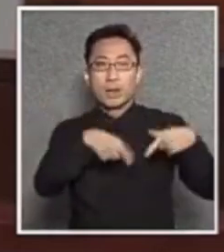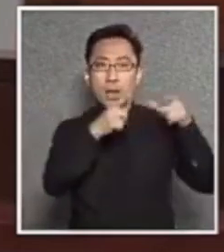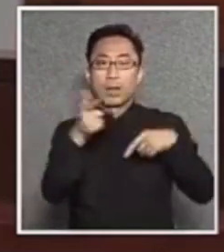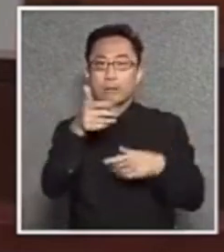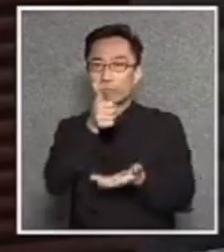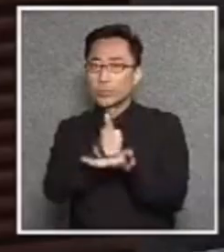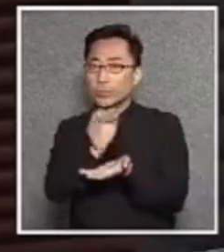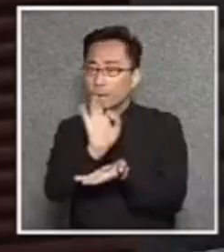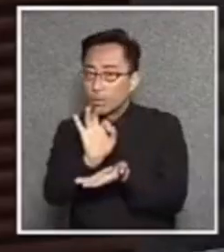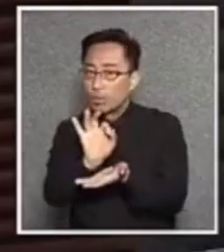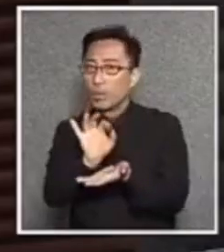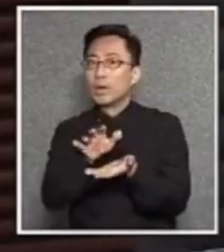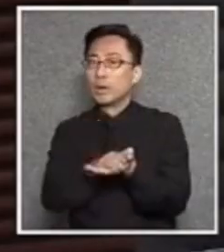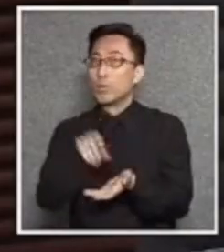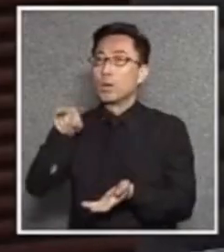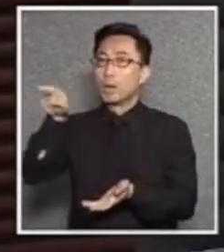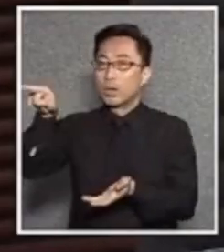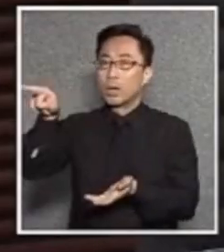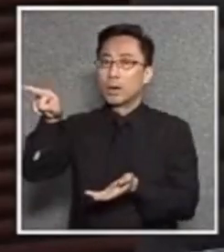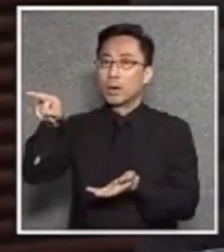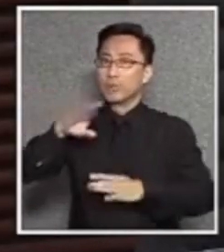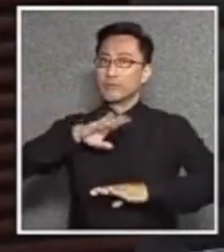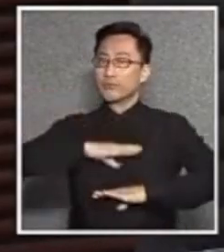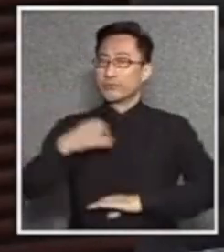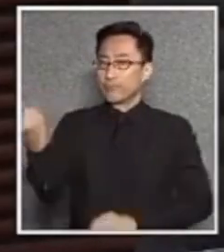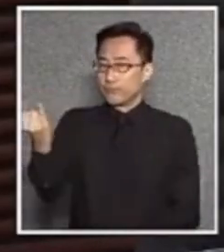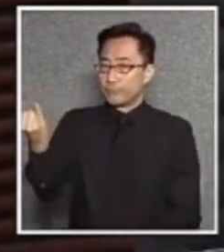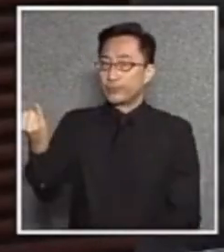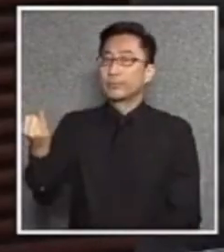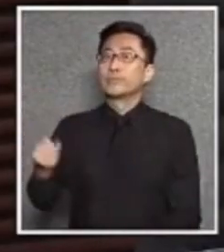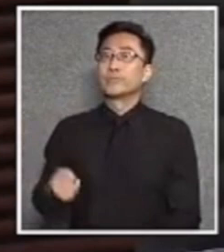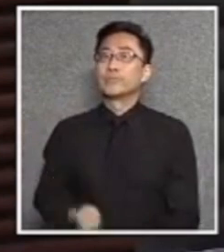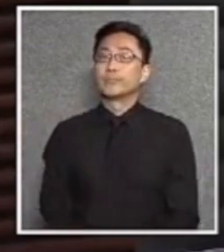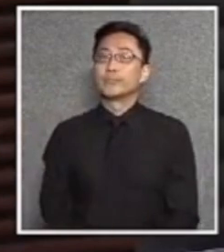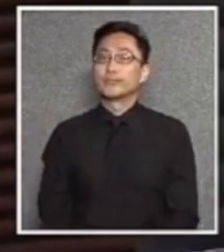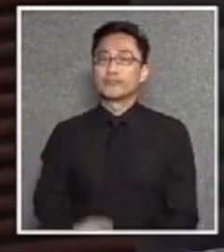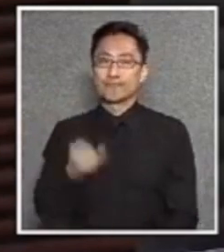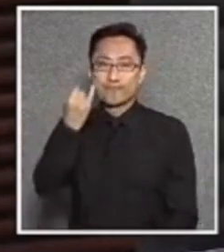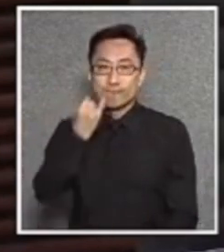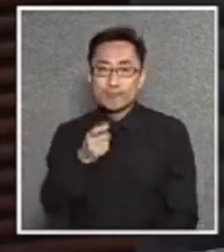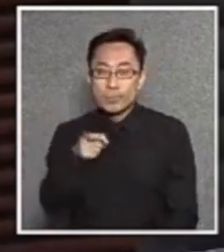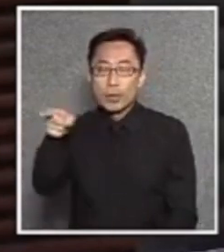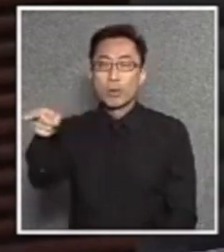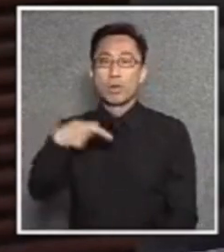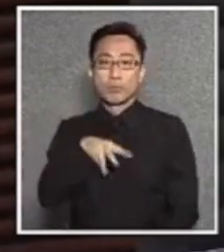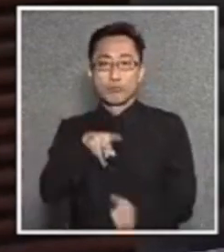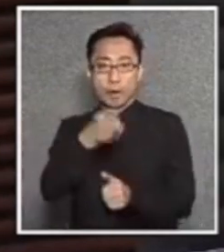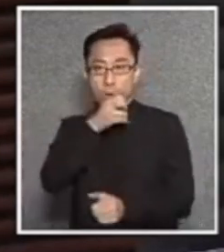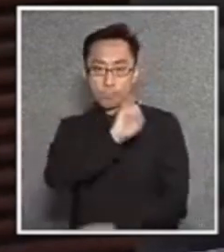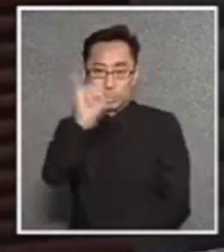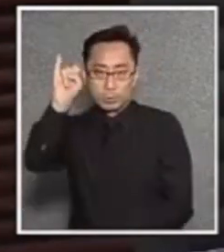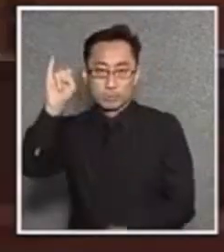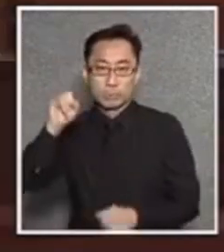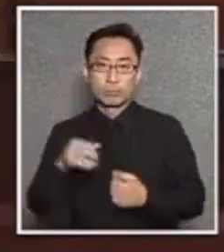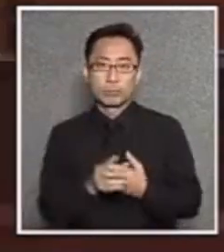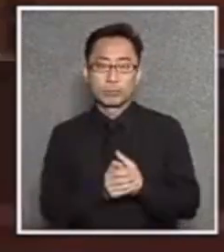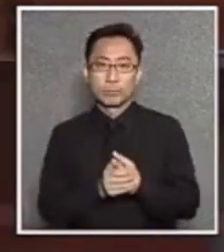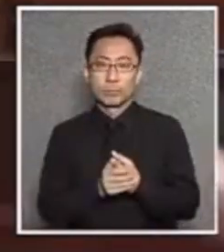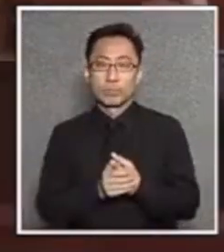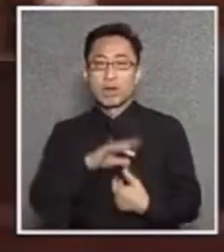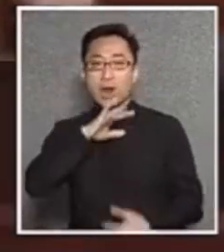裡呢？我說他是一個人格卑下的人，他沒有資格管治香港，喜歡講大